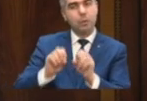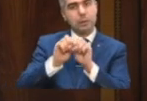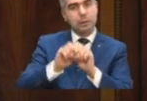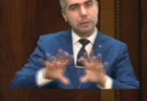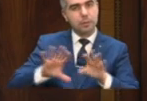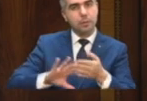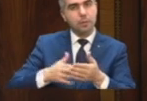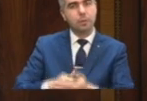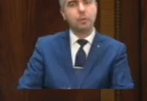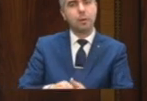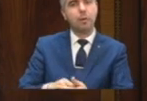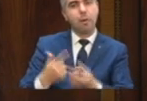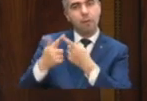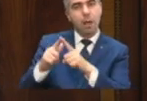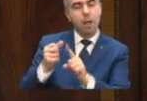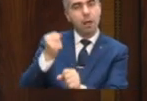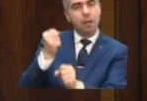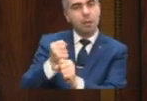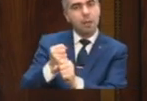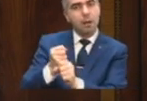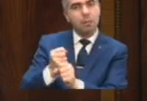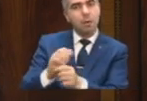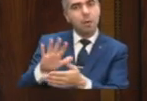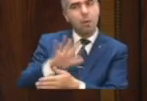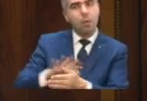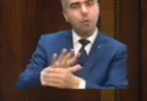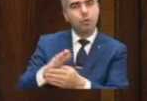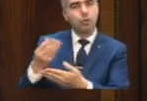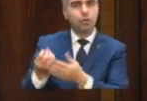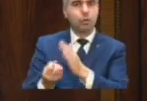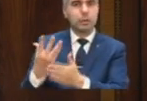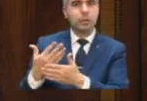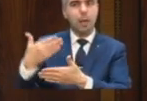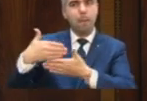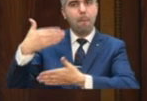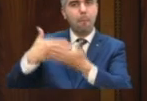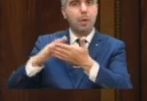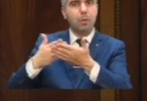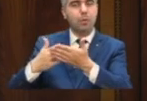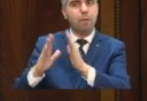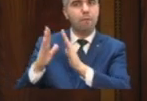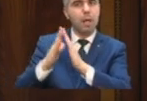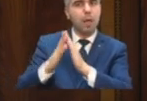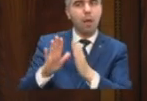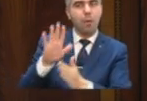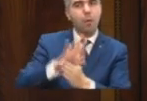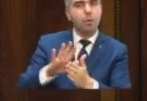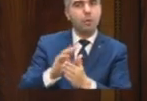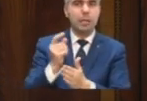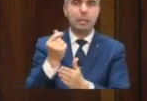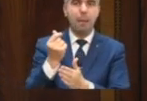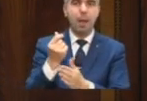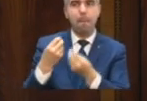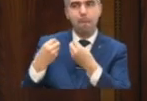كورونا تستدعي العمل على تغيير نمط إنتاج السكن بالشكل الذي يجعل هذا السكن في المتناول وبتكلفة